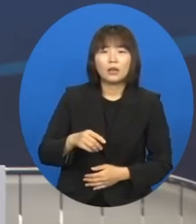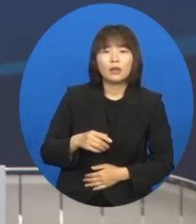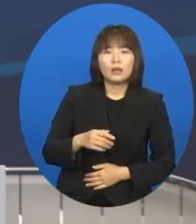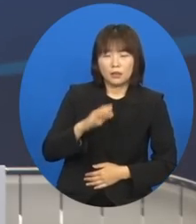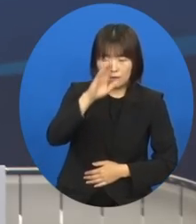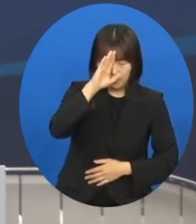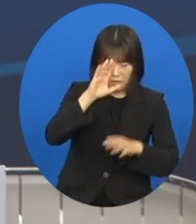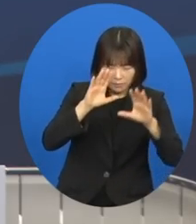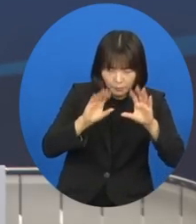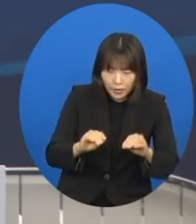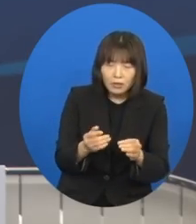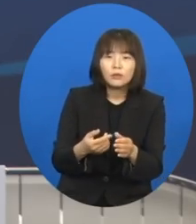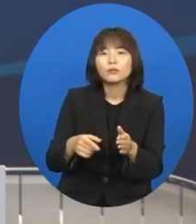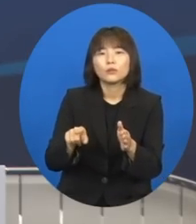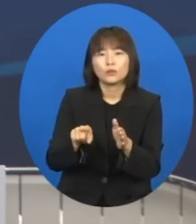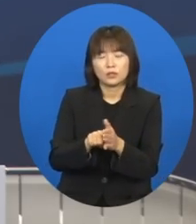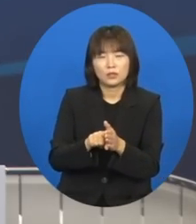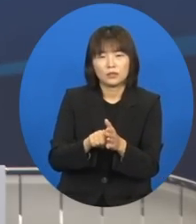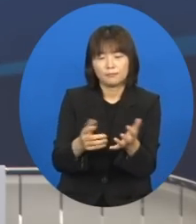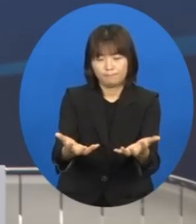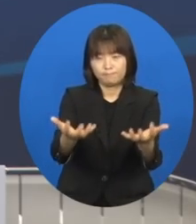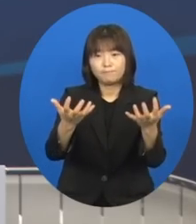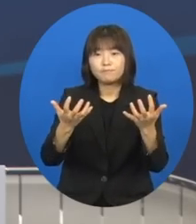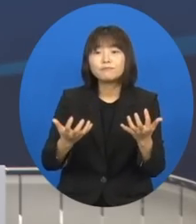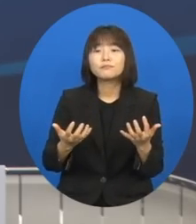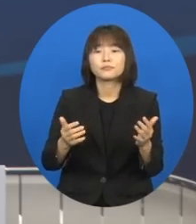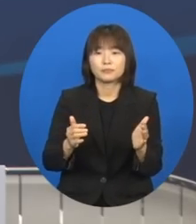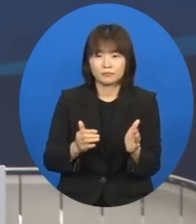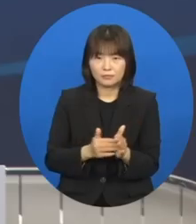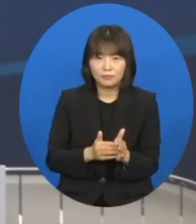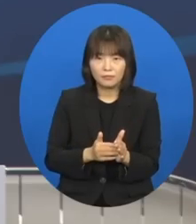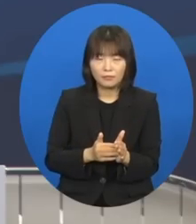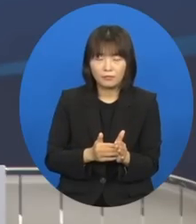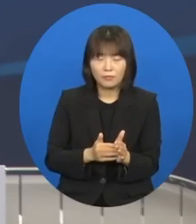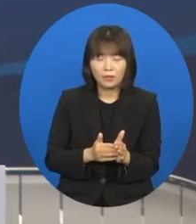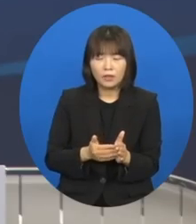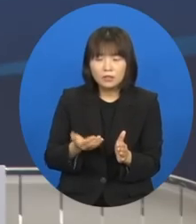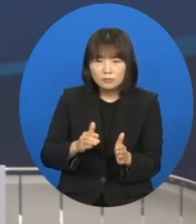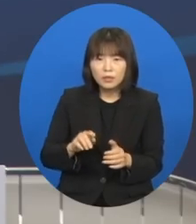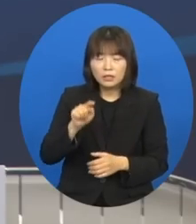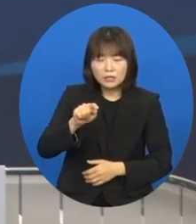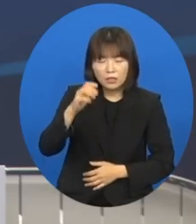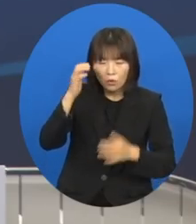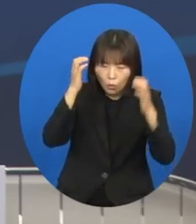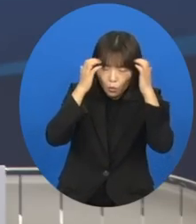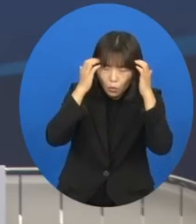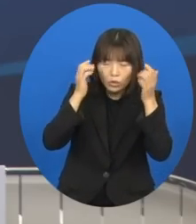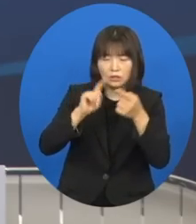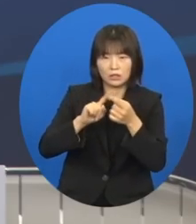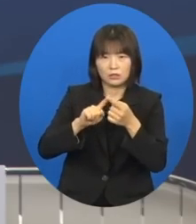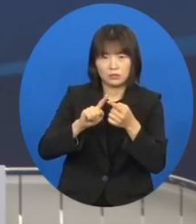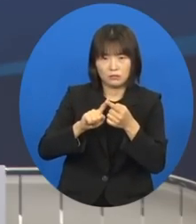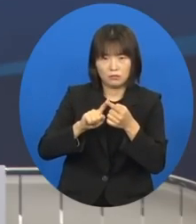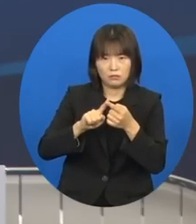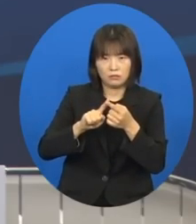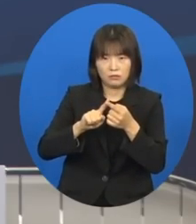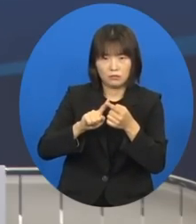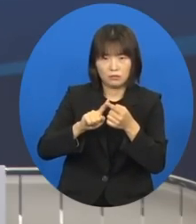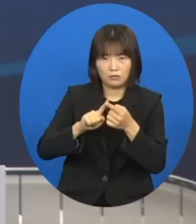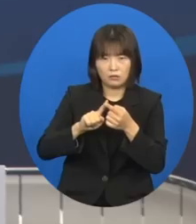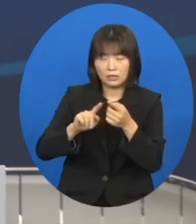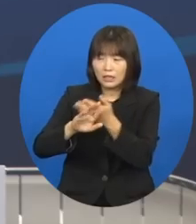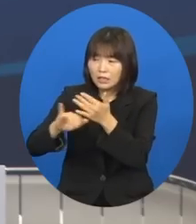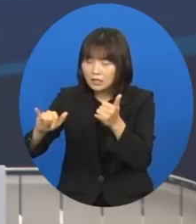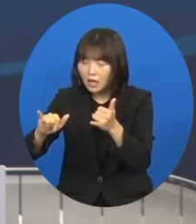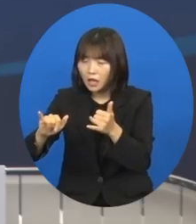치료를 위해서 이 자리에 와 있습니다. 그러나 그 고통, 내 가족이 알고 있다고 하더라도, 느끼고 있다고 하더라도,